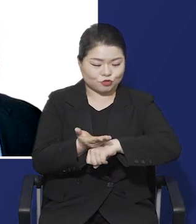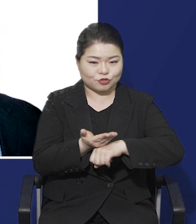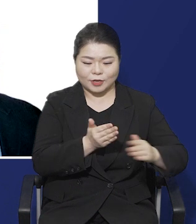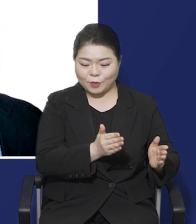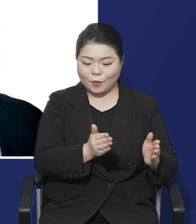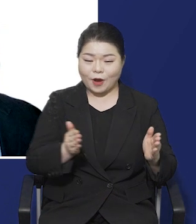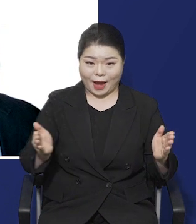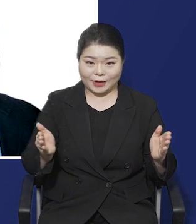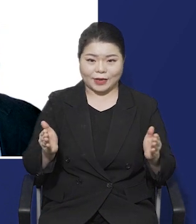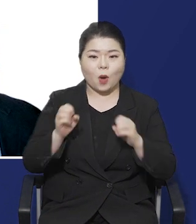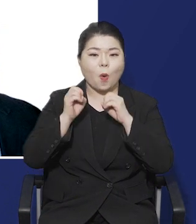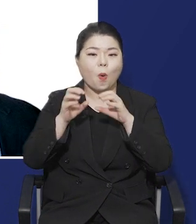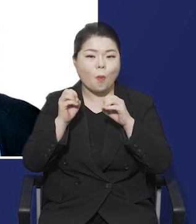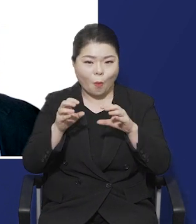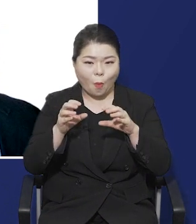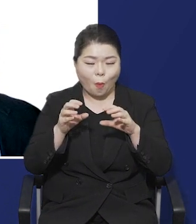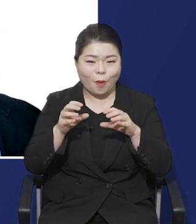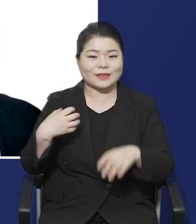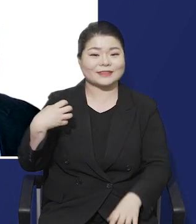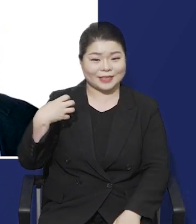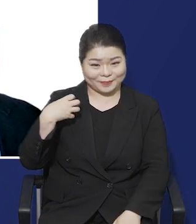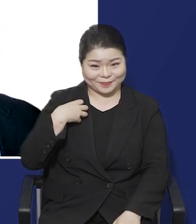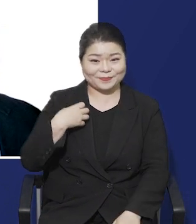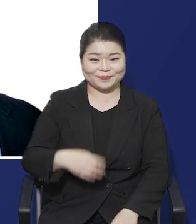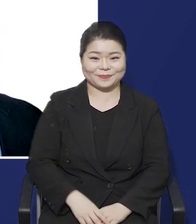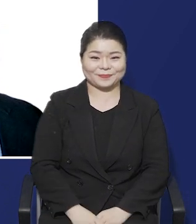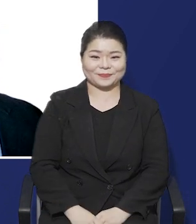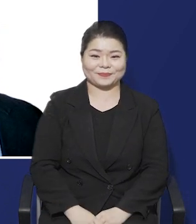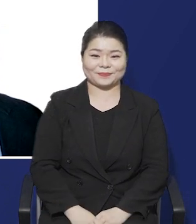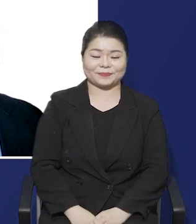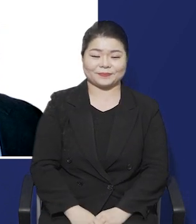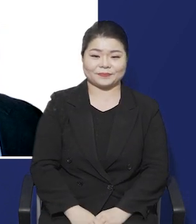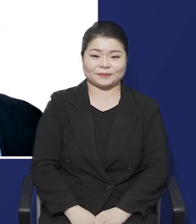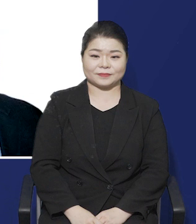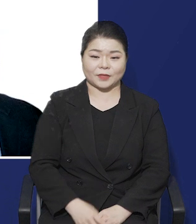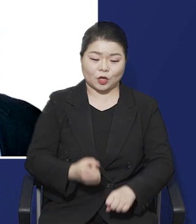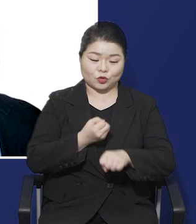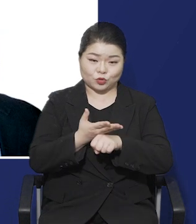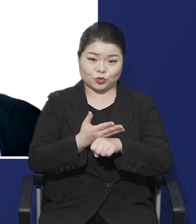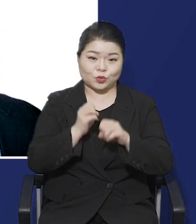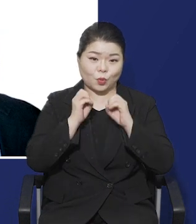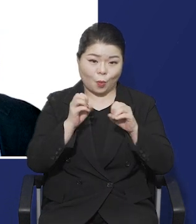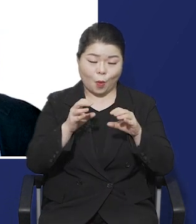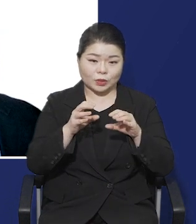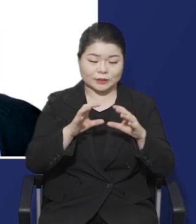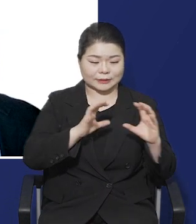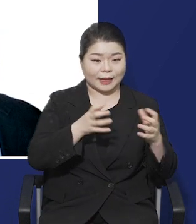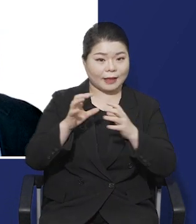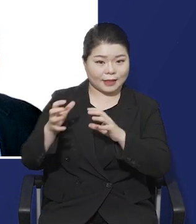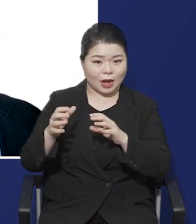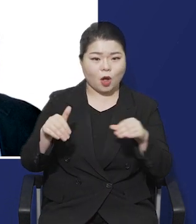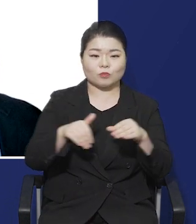행하는 판촉과 그리고 홍보 활동을 말합니다. 이러한 수출 마케팅은 국가 간의 문화적인